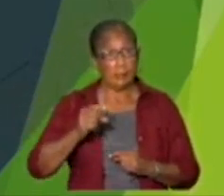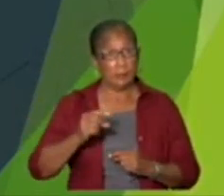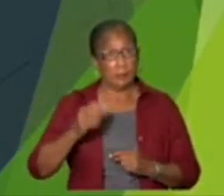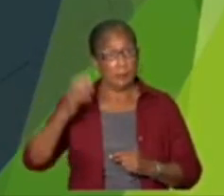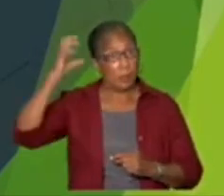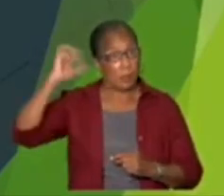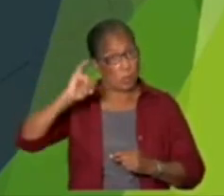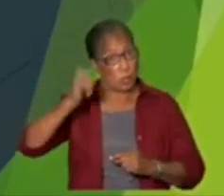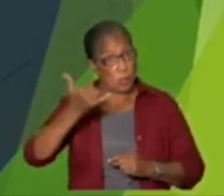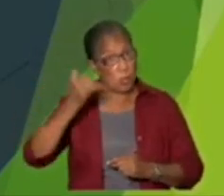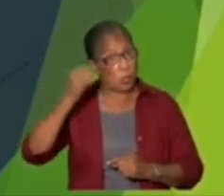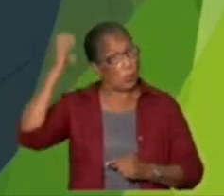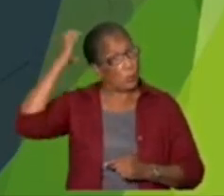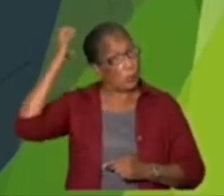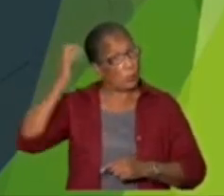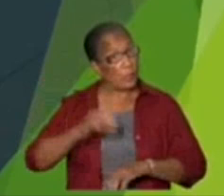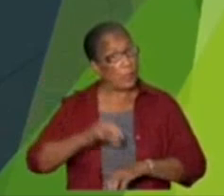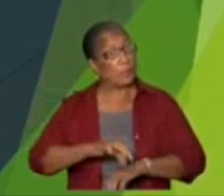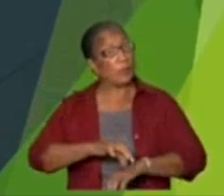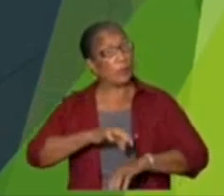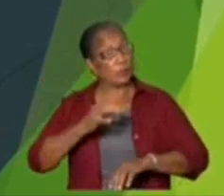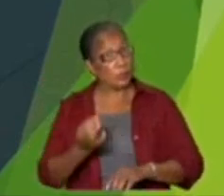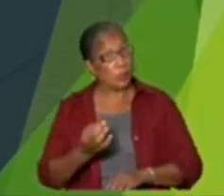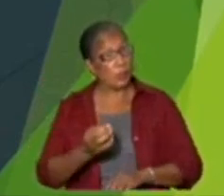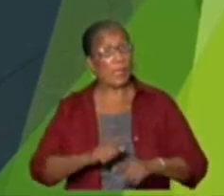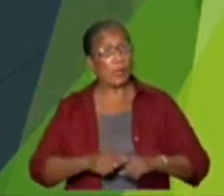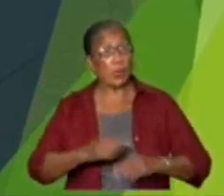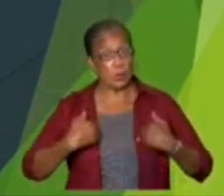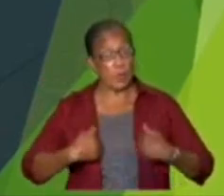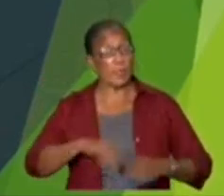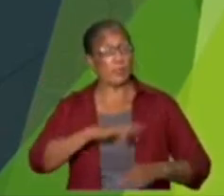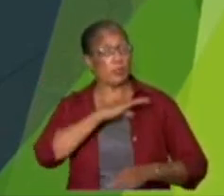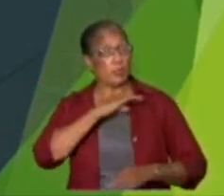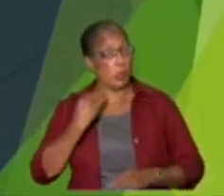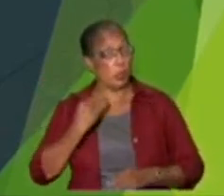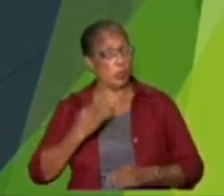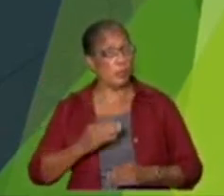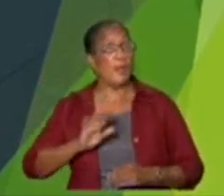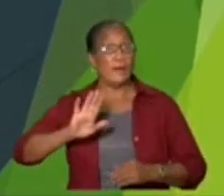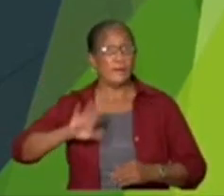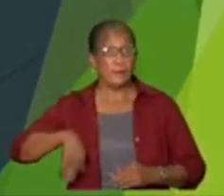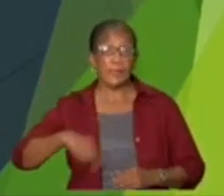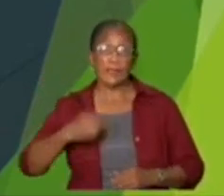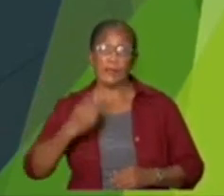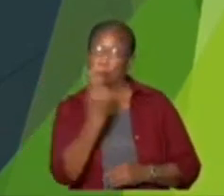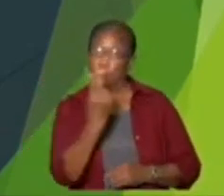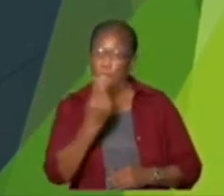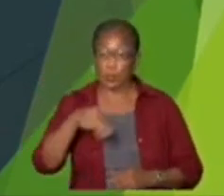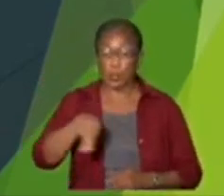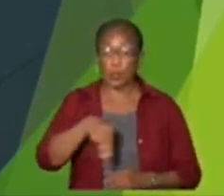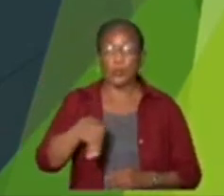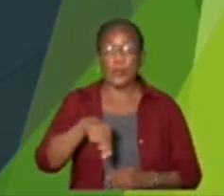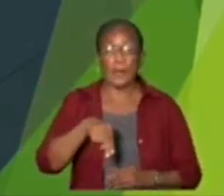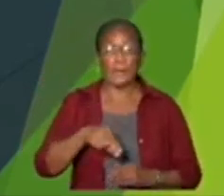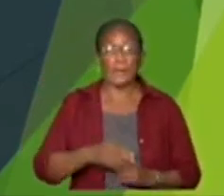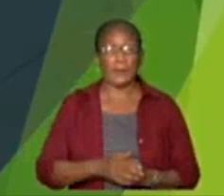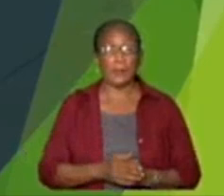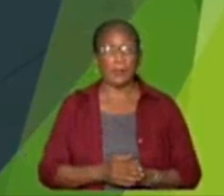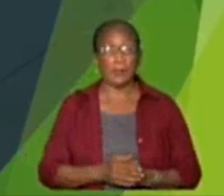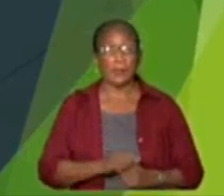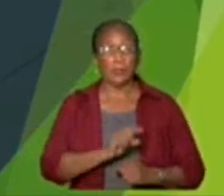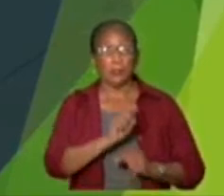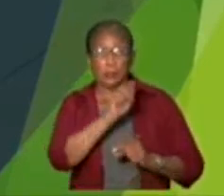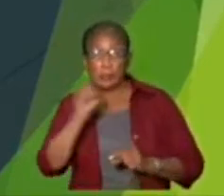nieuwe gevallen, de genezen gevallen en de overlijdens vanaf 22 november tot en met